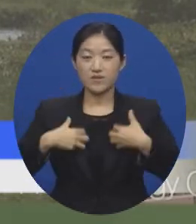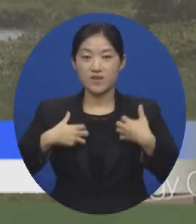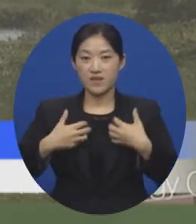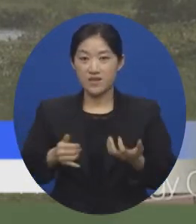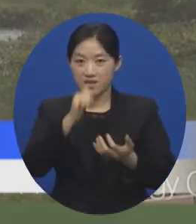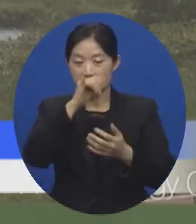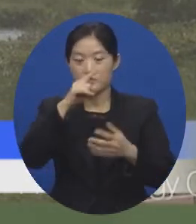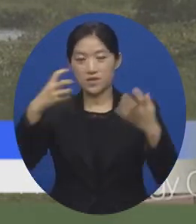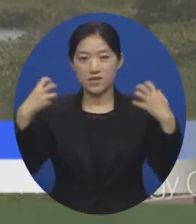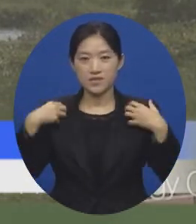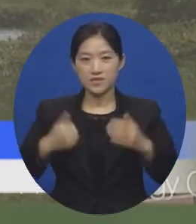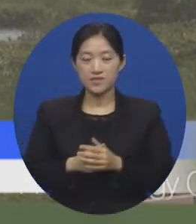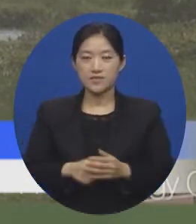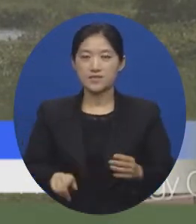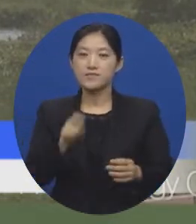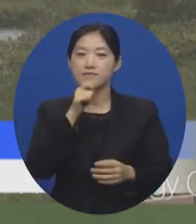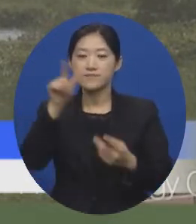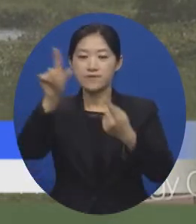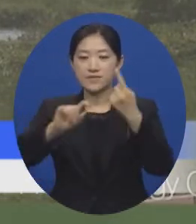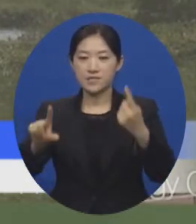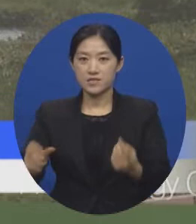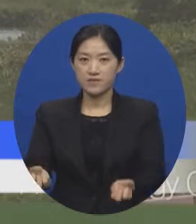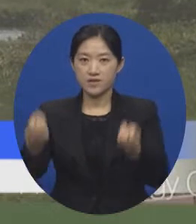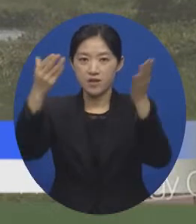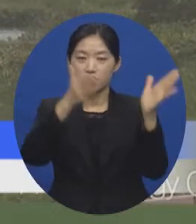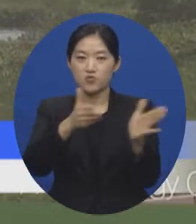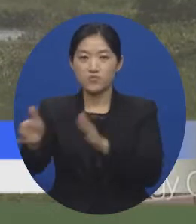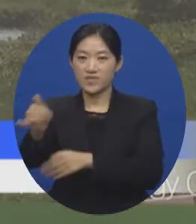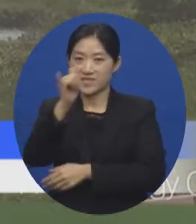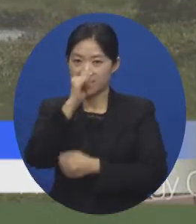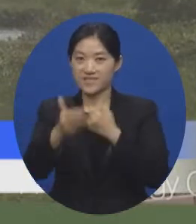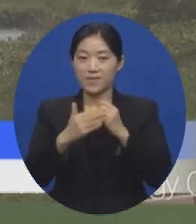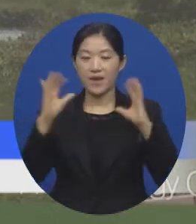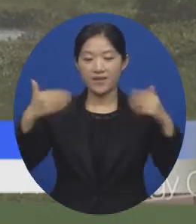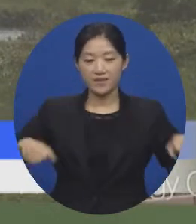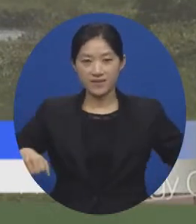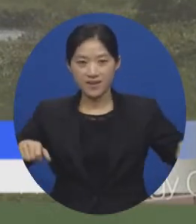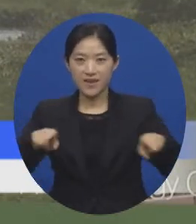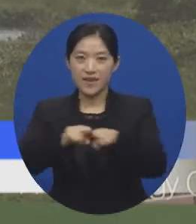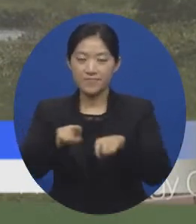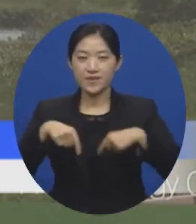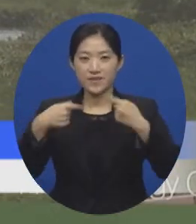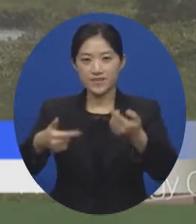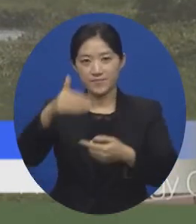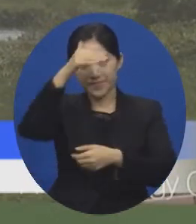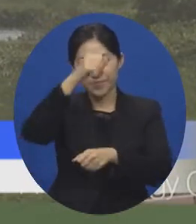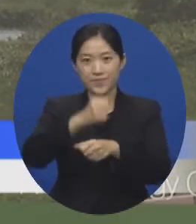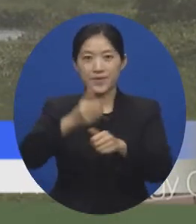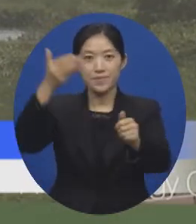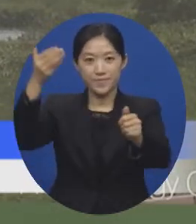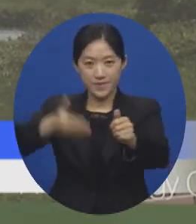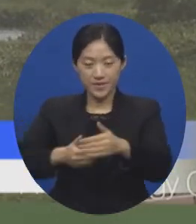맞이 행사를 준비했는데요. 아이들과 함께 즐거운 정월 대보름 행사에 참여해 보십시오.